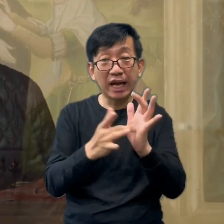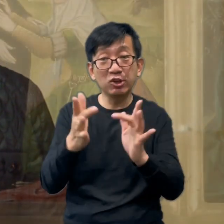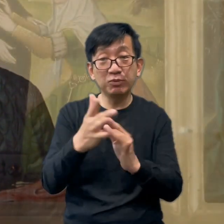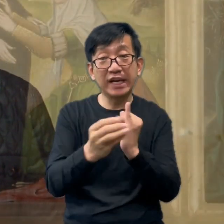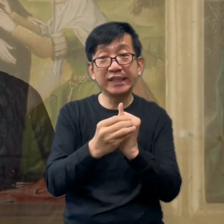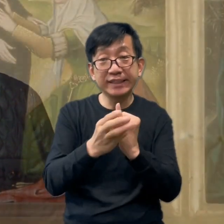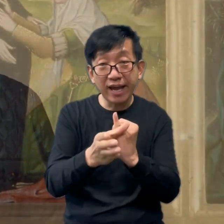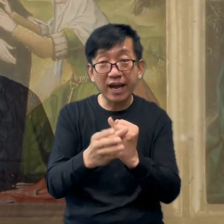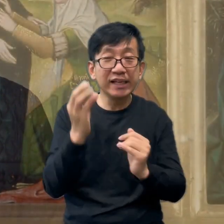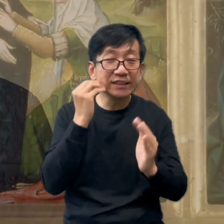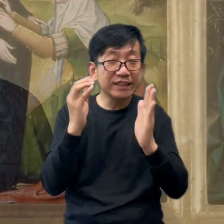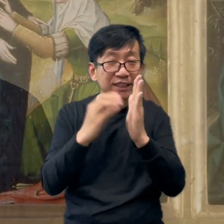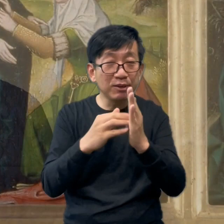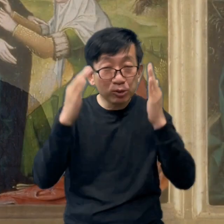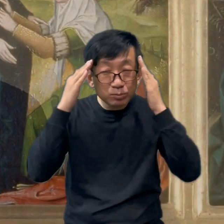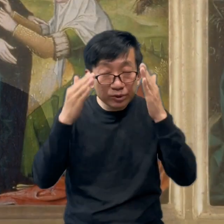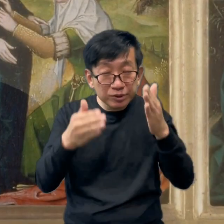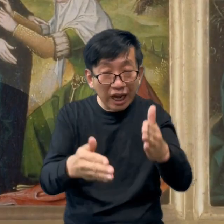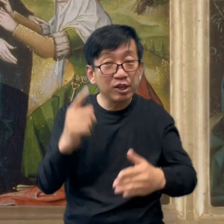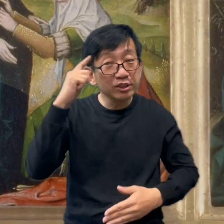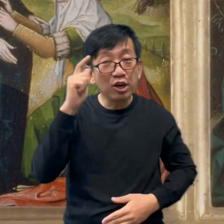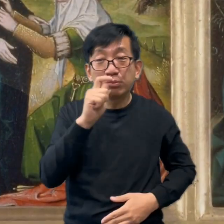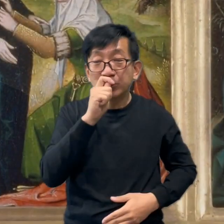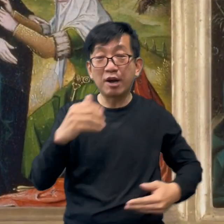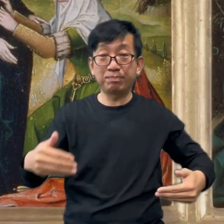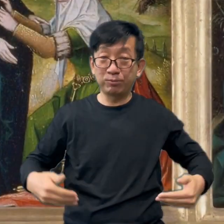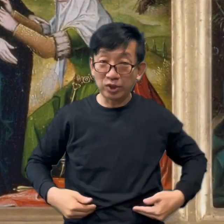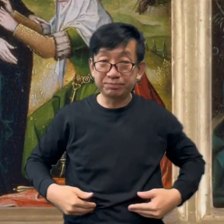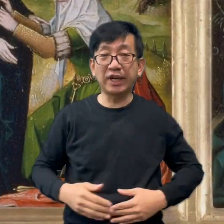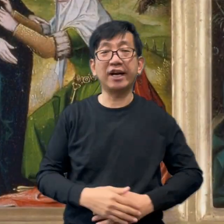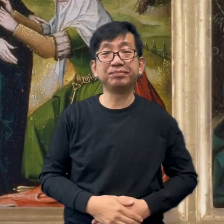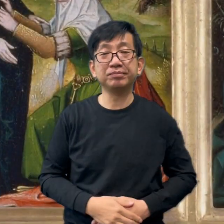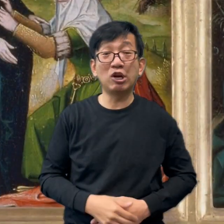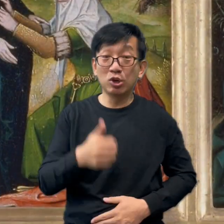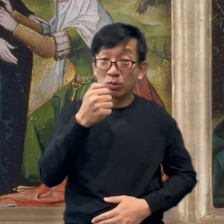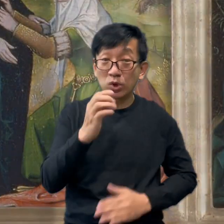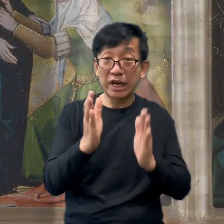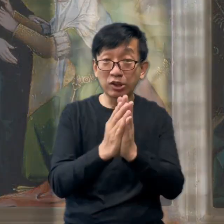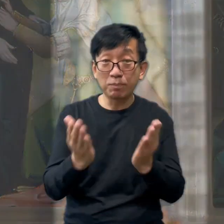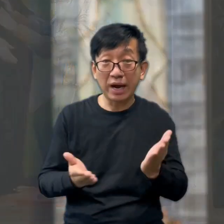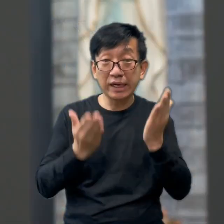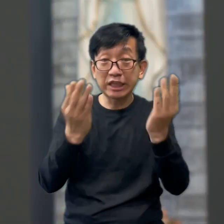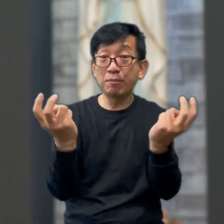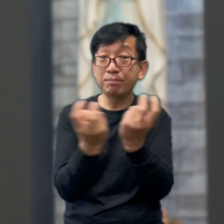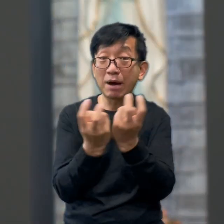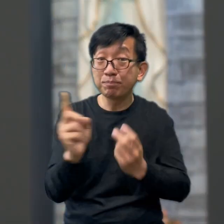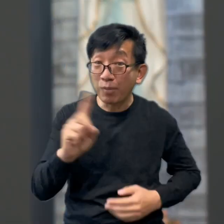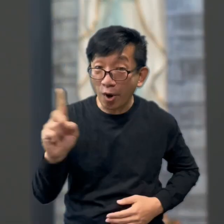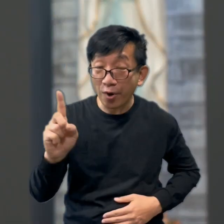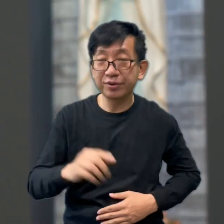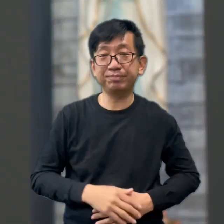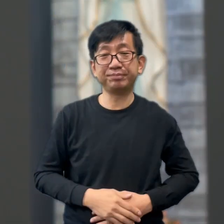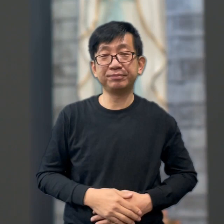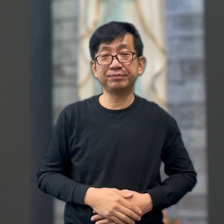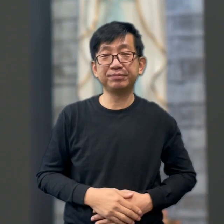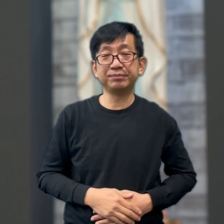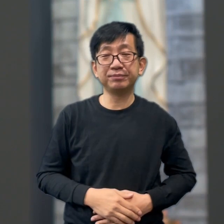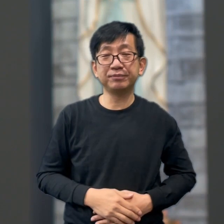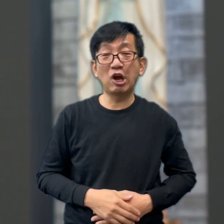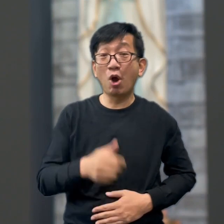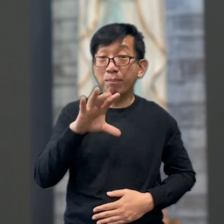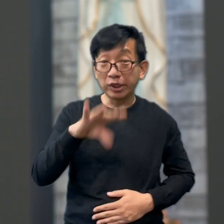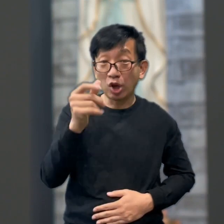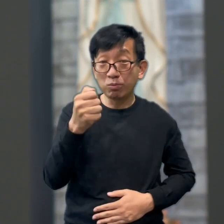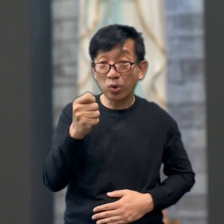마리아께서 예수님을 잉태하신 그 신비에 집중해서 묵상해야 합니다. 그럼 묵주기도는 어떻게